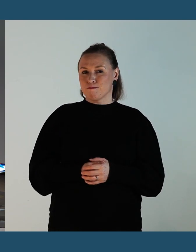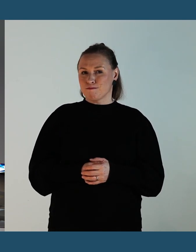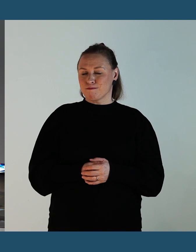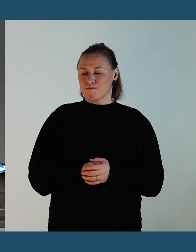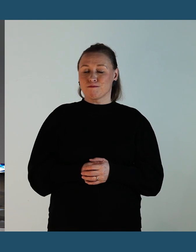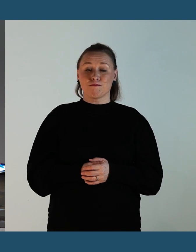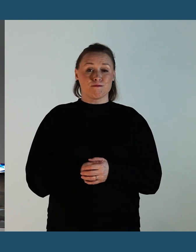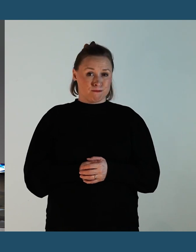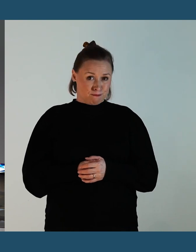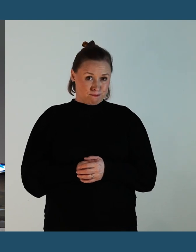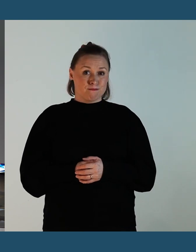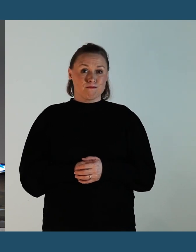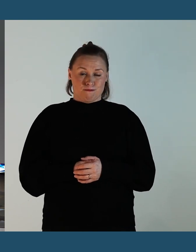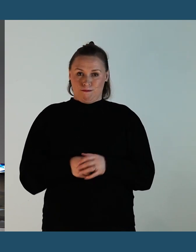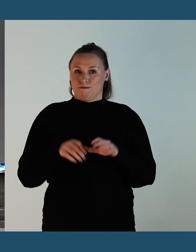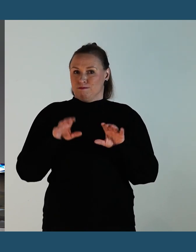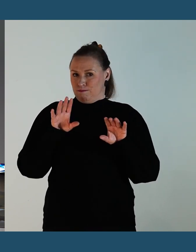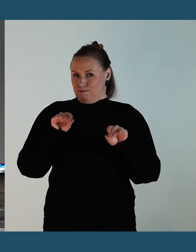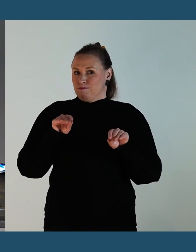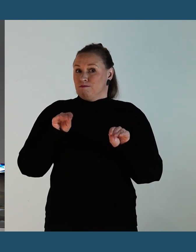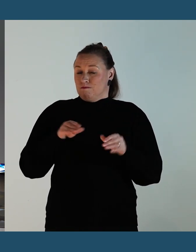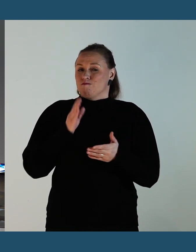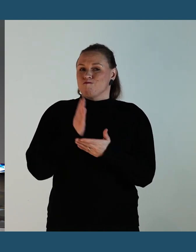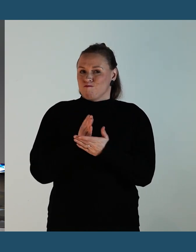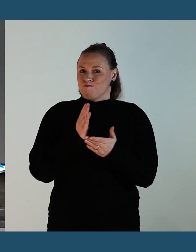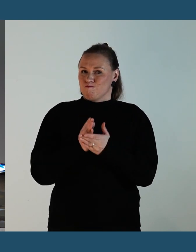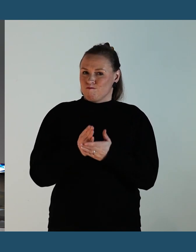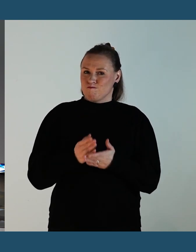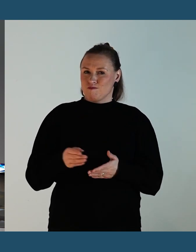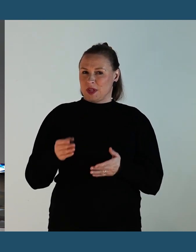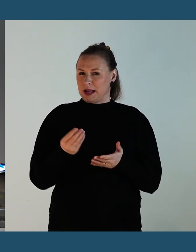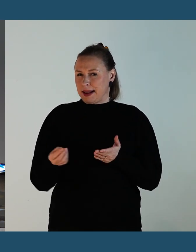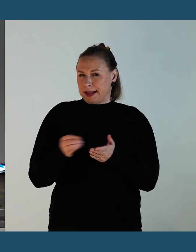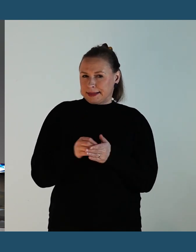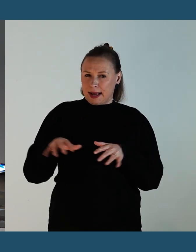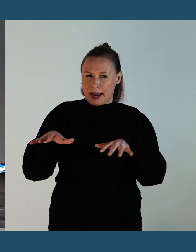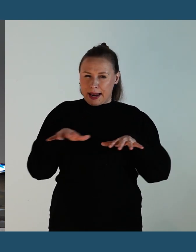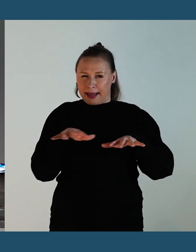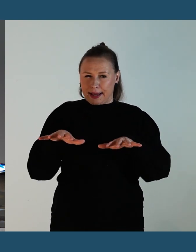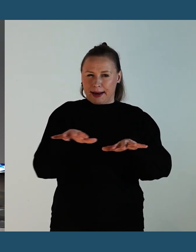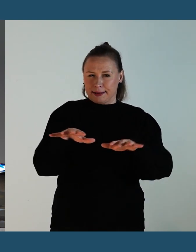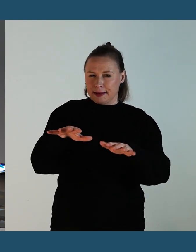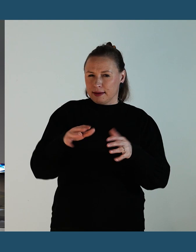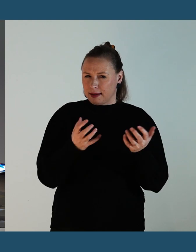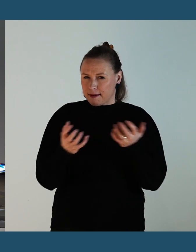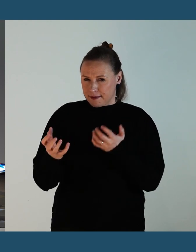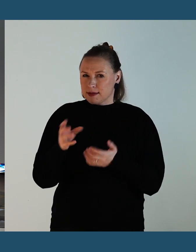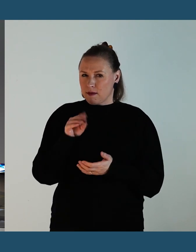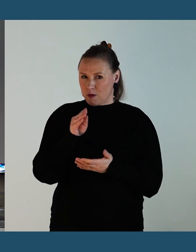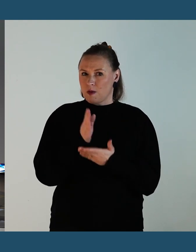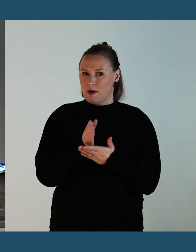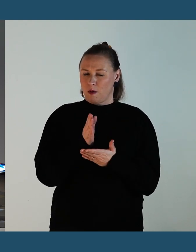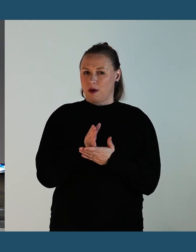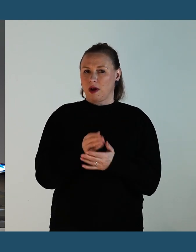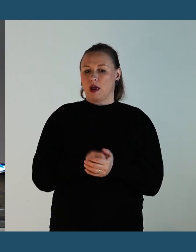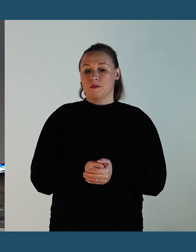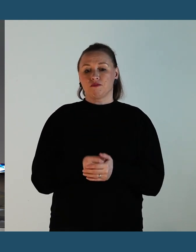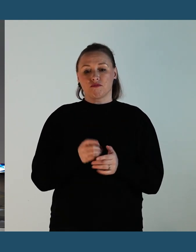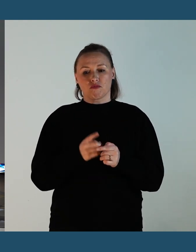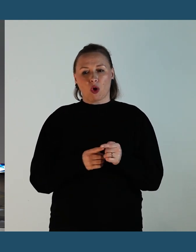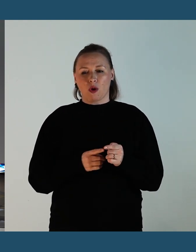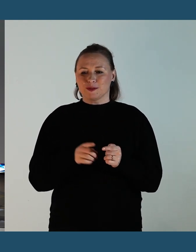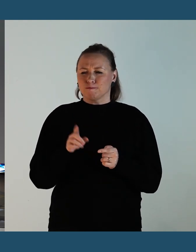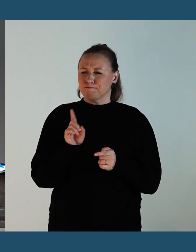Joo, siis ehdottomasti tarvittaisiin niinku suurempaa liikehdintää. Mä ajattelen, että voisiko tässä olla sitten myös tämmöiset niinku